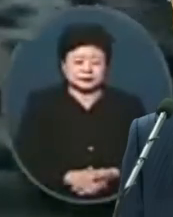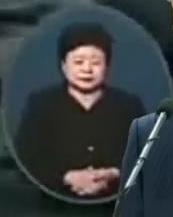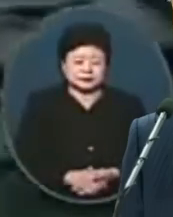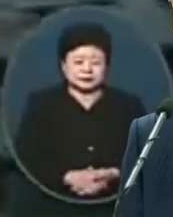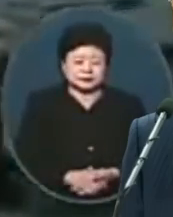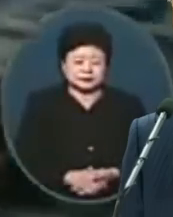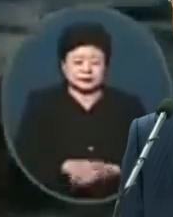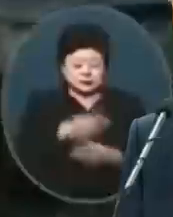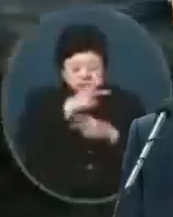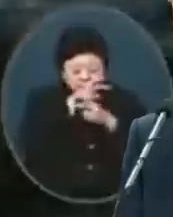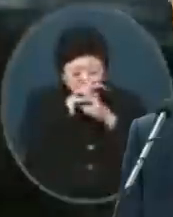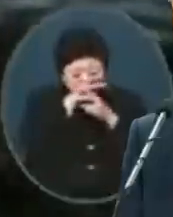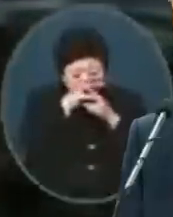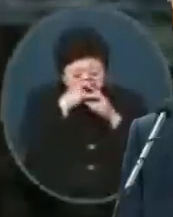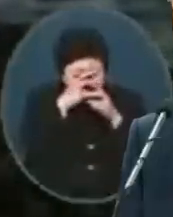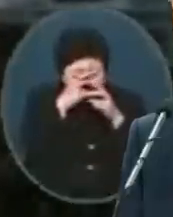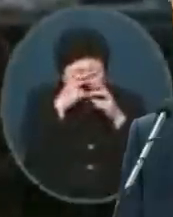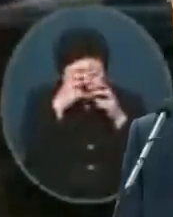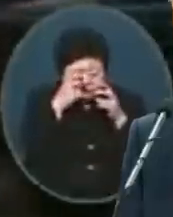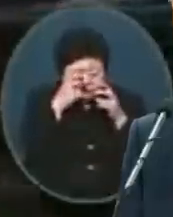눈을 감자 말자